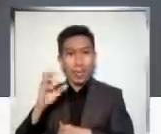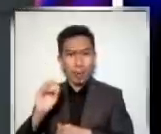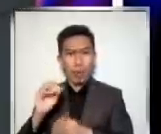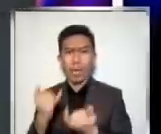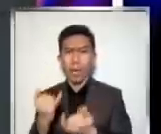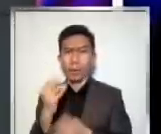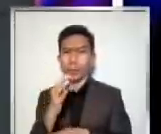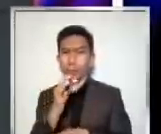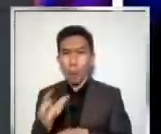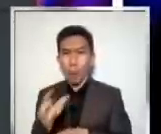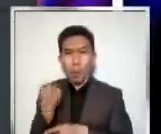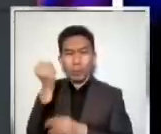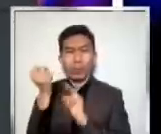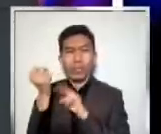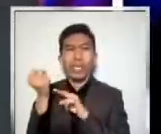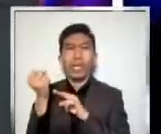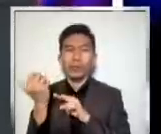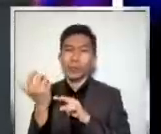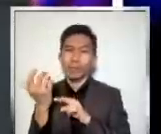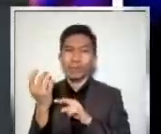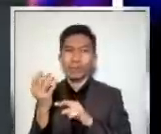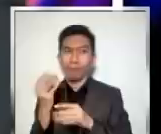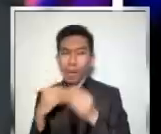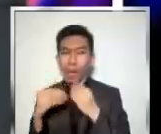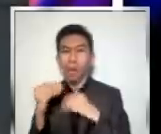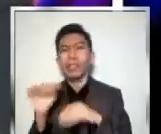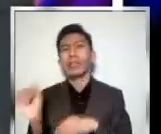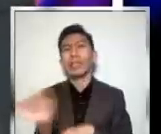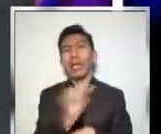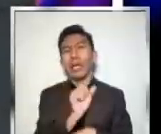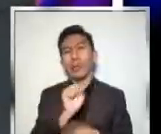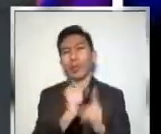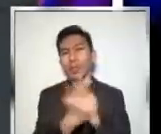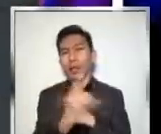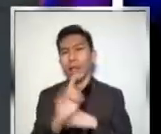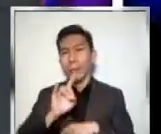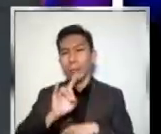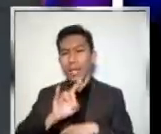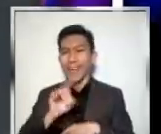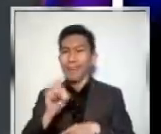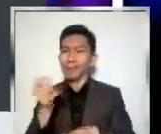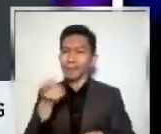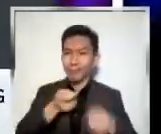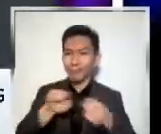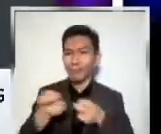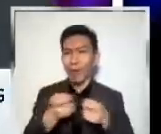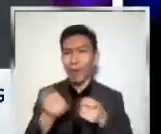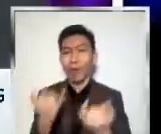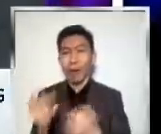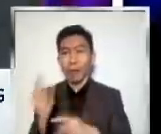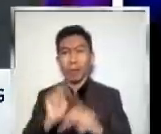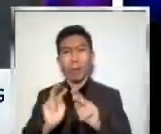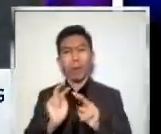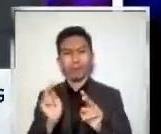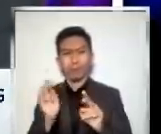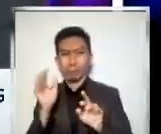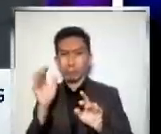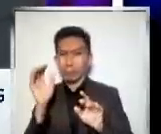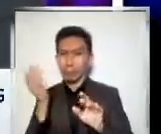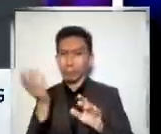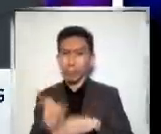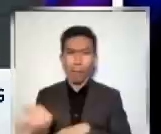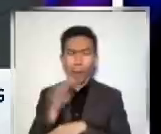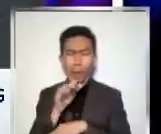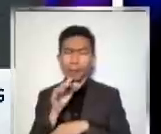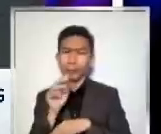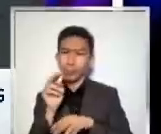ng tao, halos lahat, nakatutok sa social media. So ngayon, parang this Holy Week, gusto ko bigyan ng sarili ko ng time to